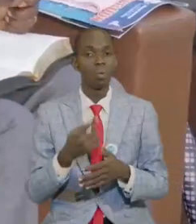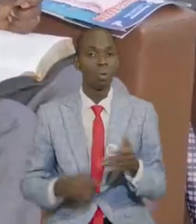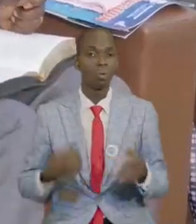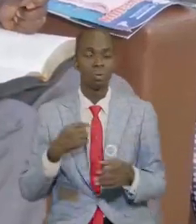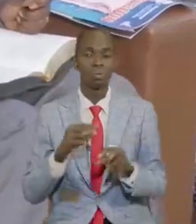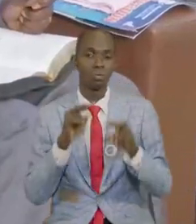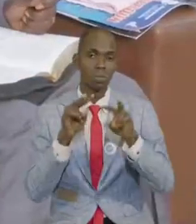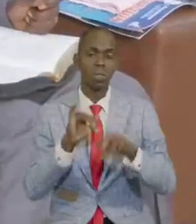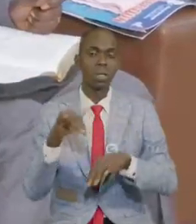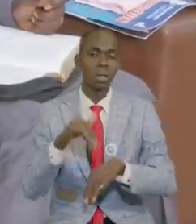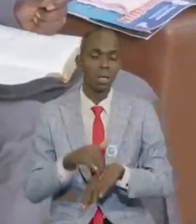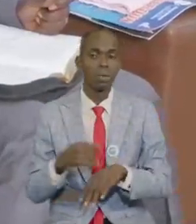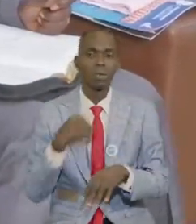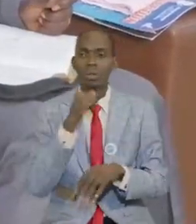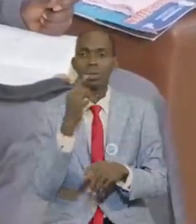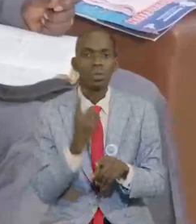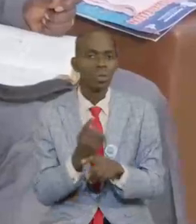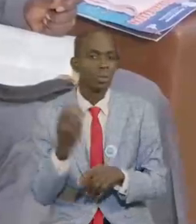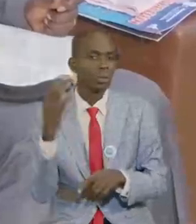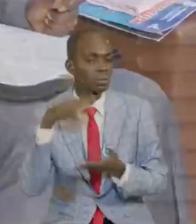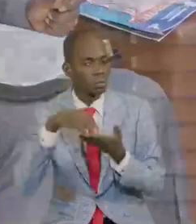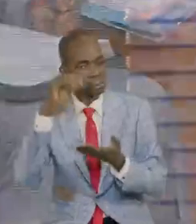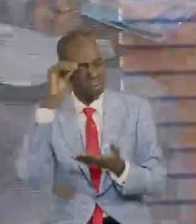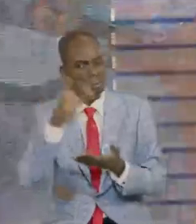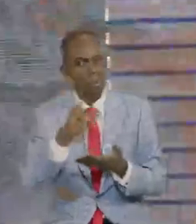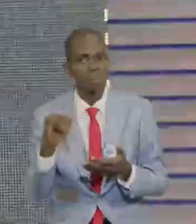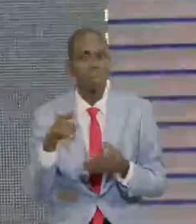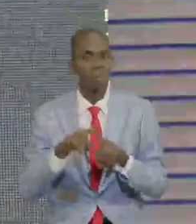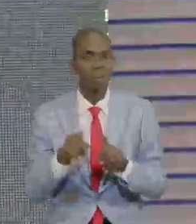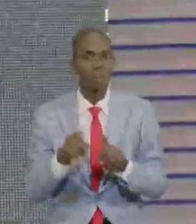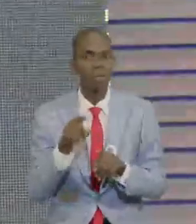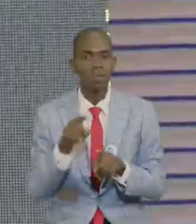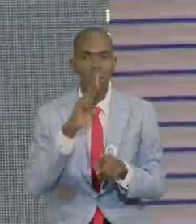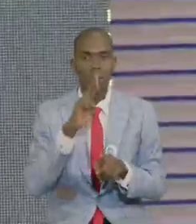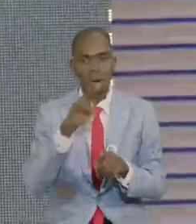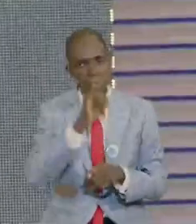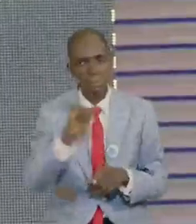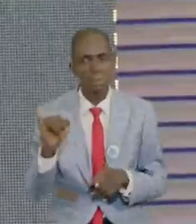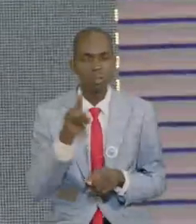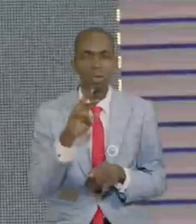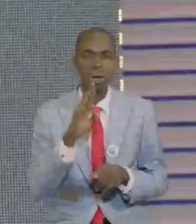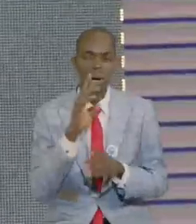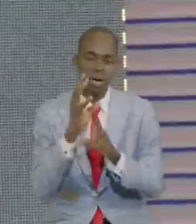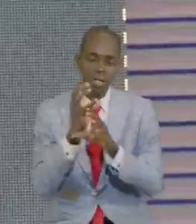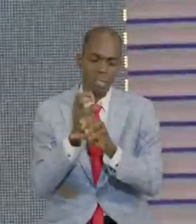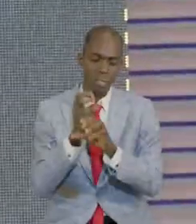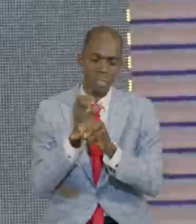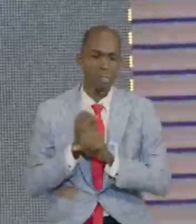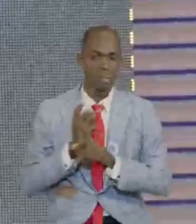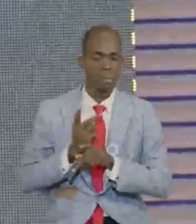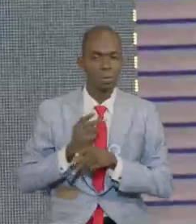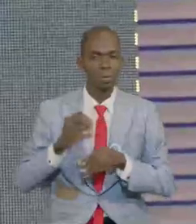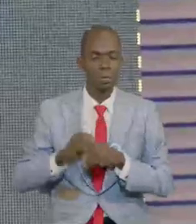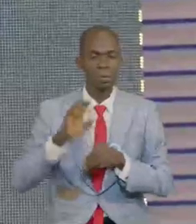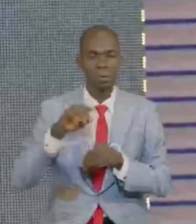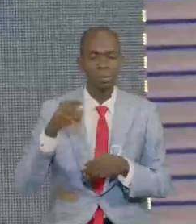just hearing, you are comprehending, you are understanding, and you are having it inside you. The